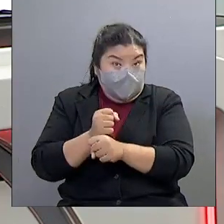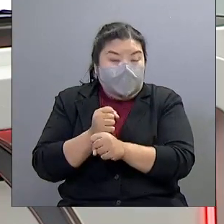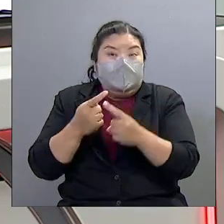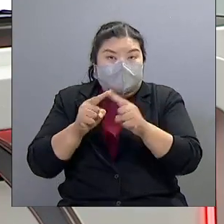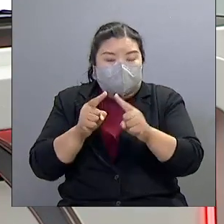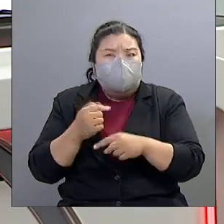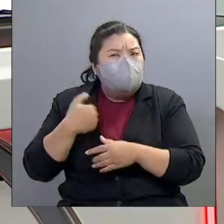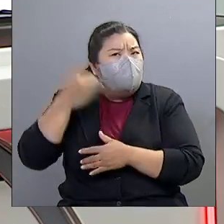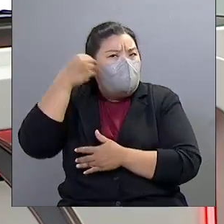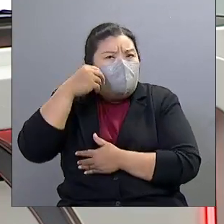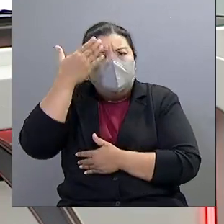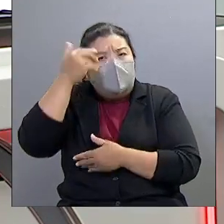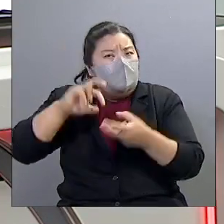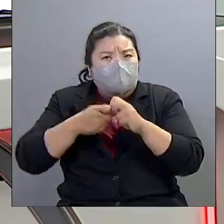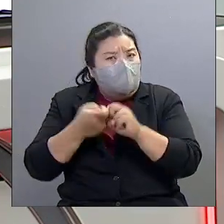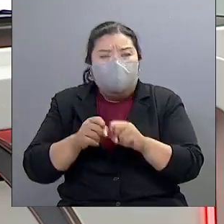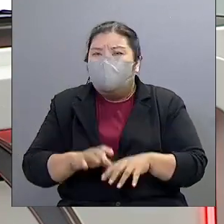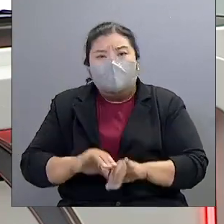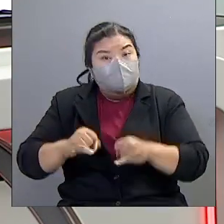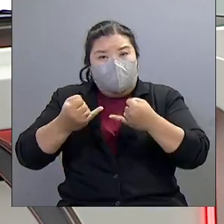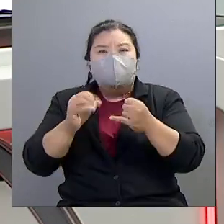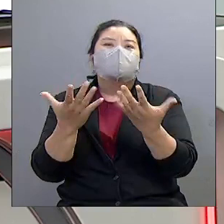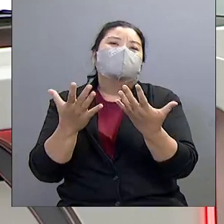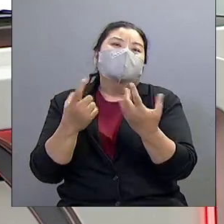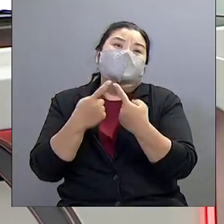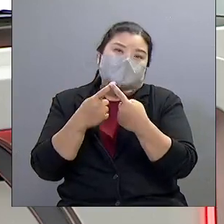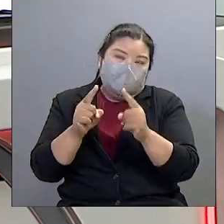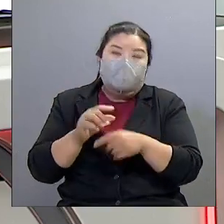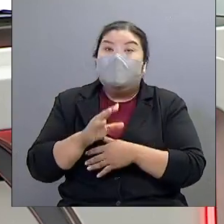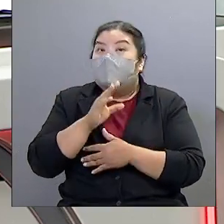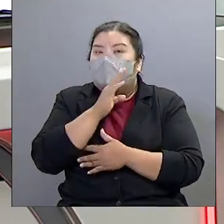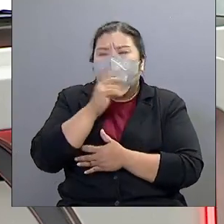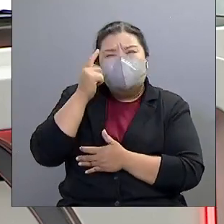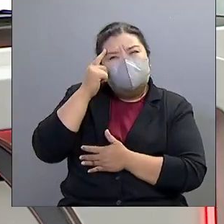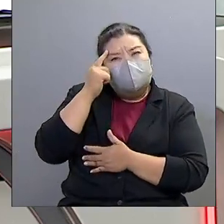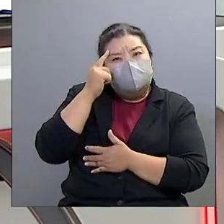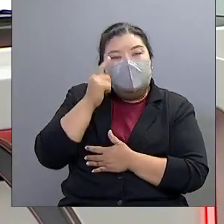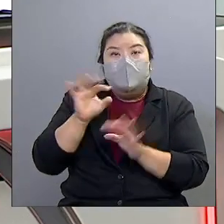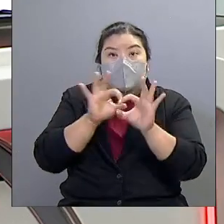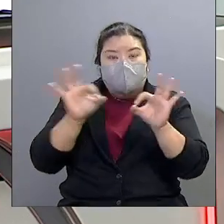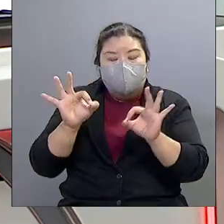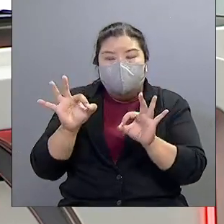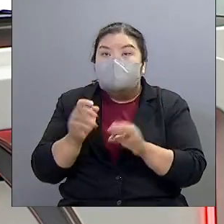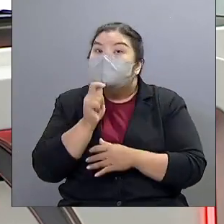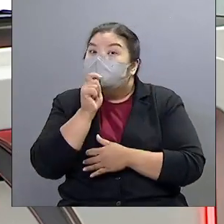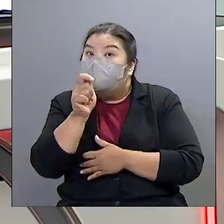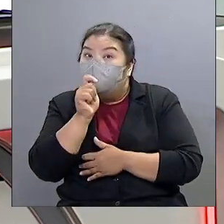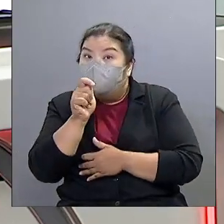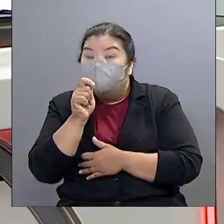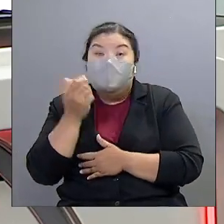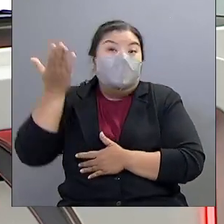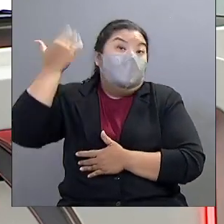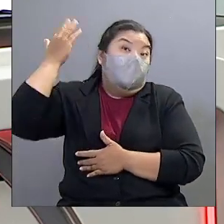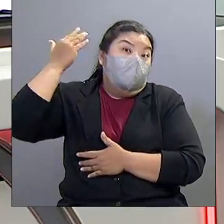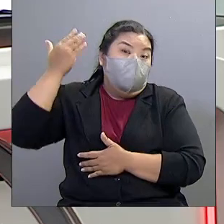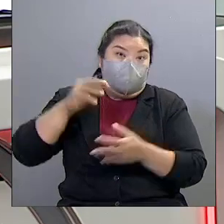ก็คือไม่มีความขัดแย้งอะไรแต่ถ้าคุณผู้ชมไปถอดจากวาทะที่หัวหน้าพรรคการเมืองที่ตกเป็นข่าวว่าเป็น